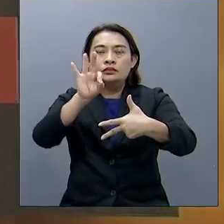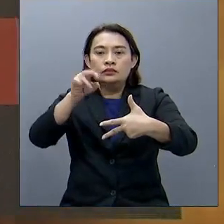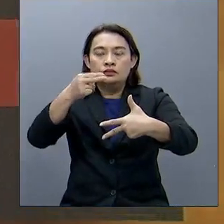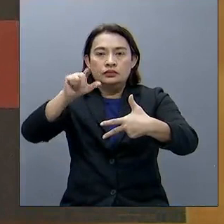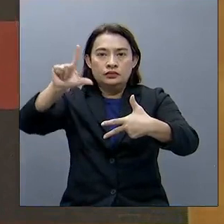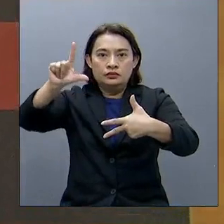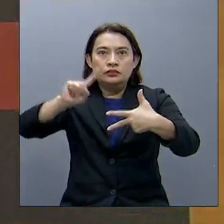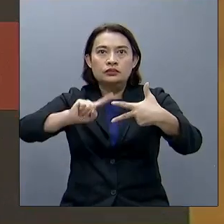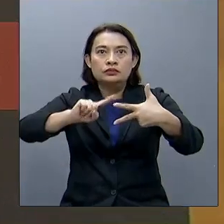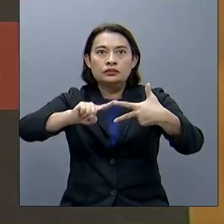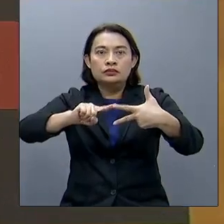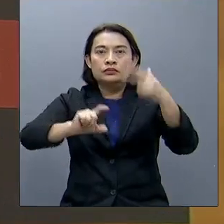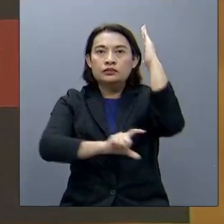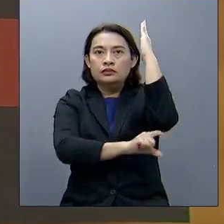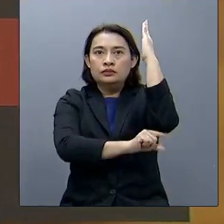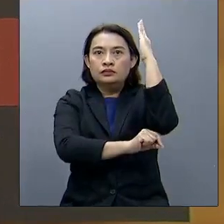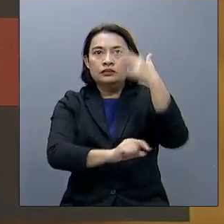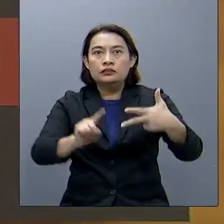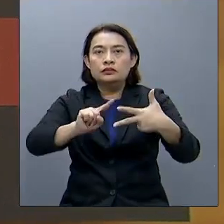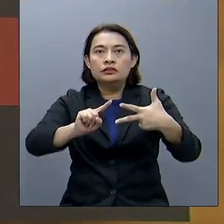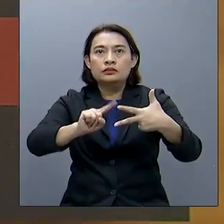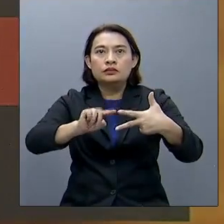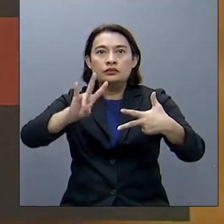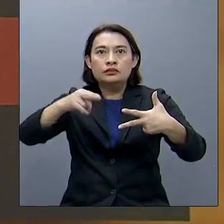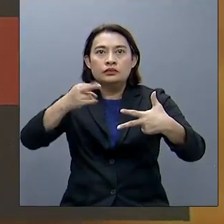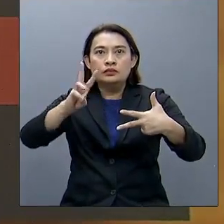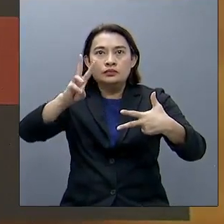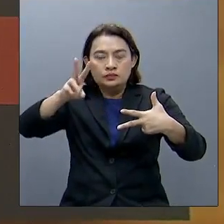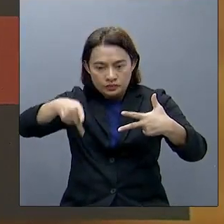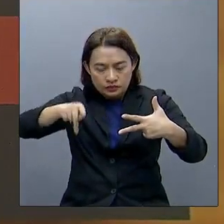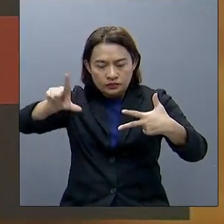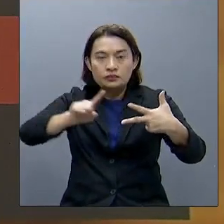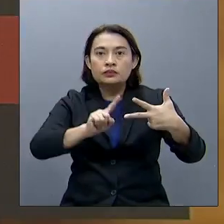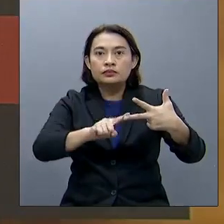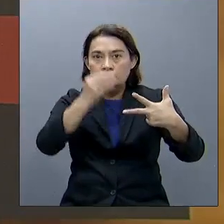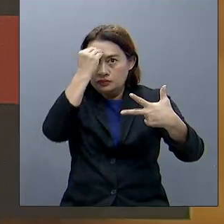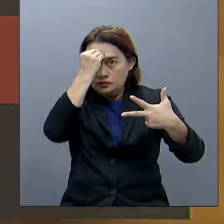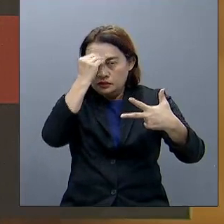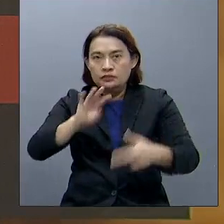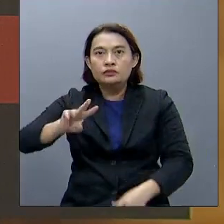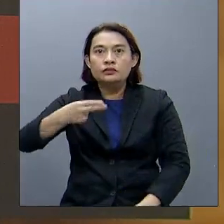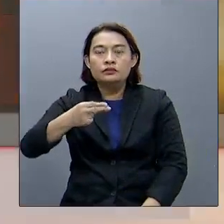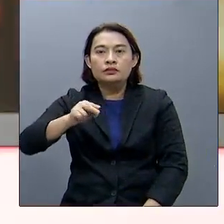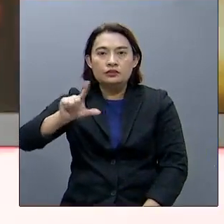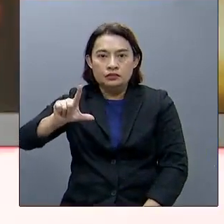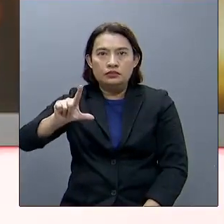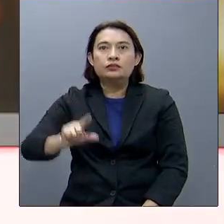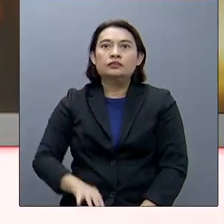บาทค่ะอันดับ2ตามมาด้วยสิงคโปร์ค่ะ 76,000 ล้านบาทแล้วก็ญี่ปุ่นนะคะประมาณ 40,000 ล้านบาทนั่นเอง